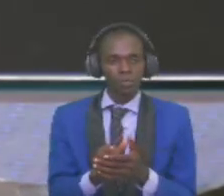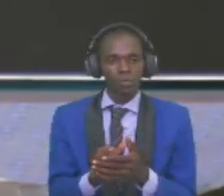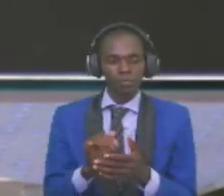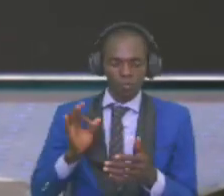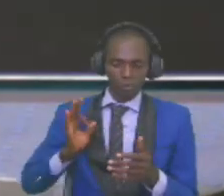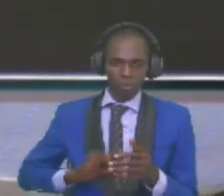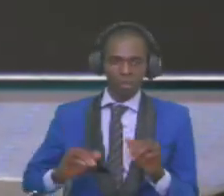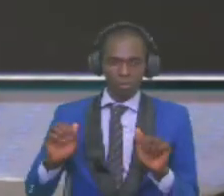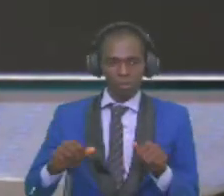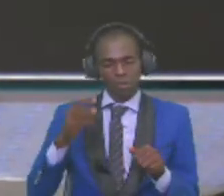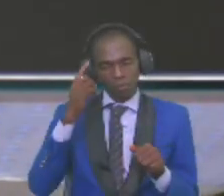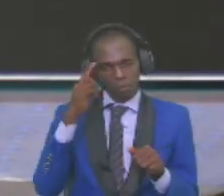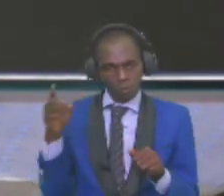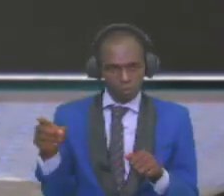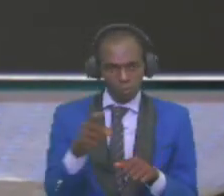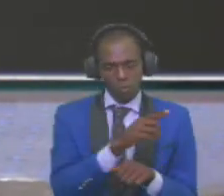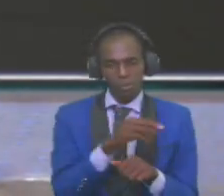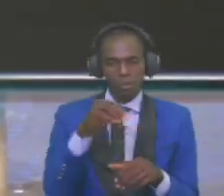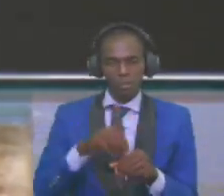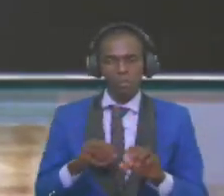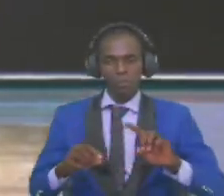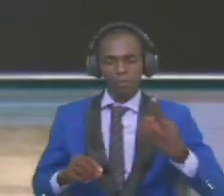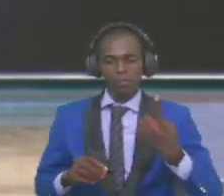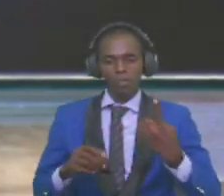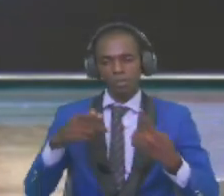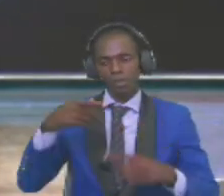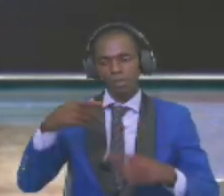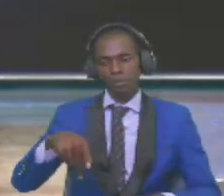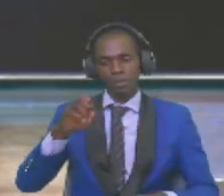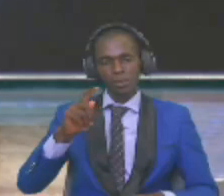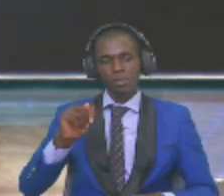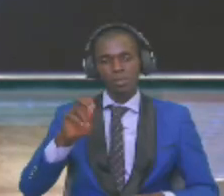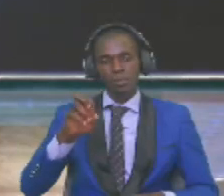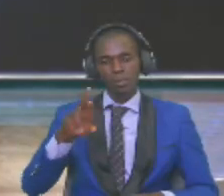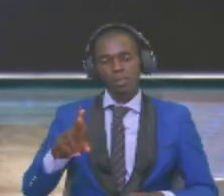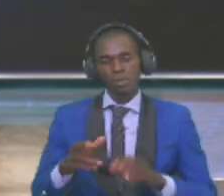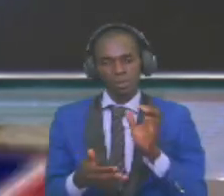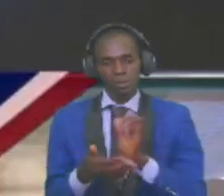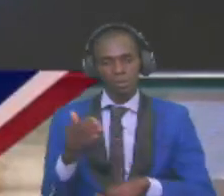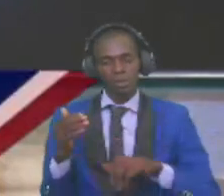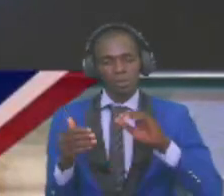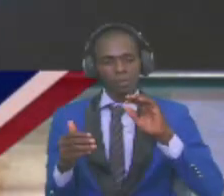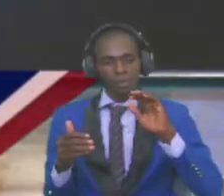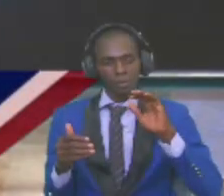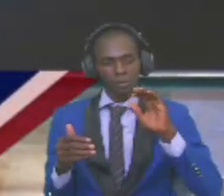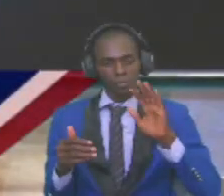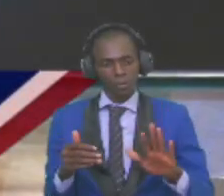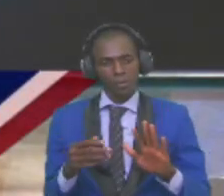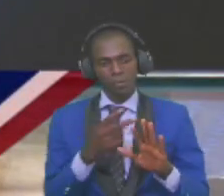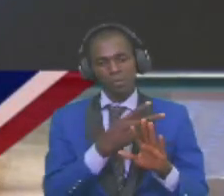vous serait d'aucun avantage pour les pierres cinq premières à